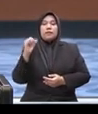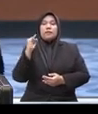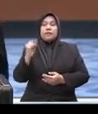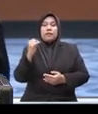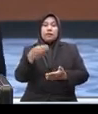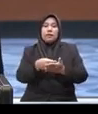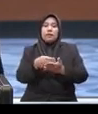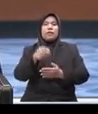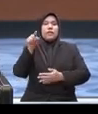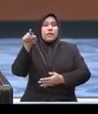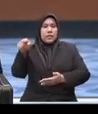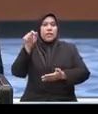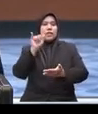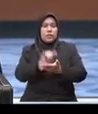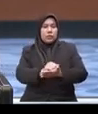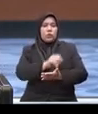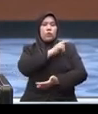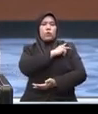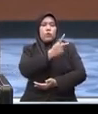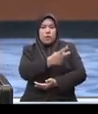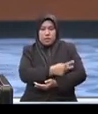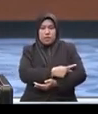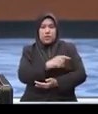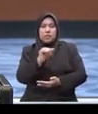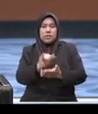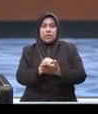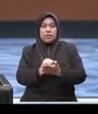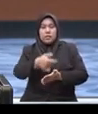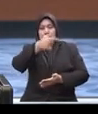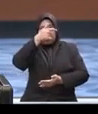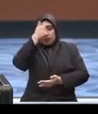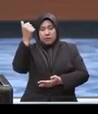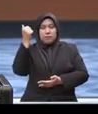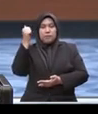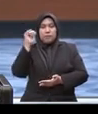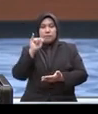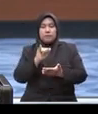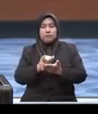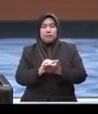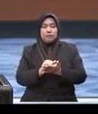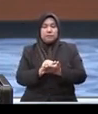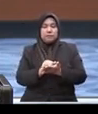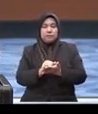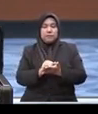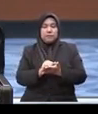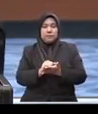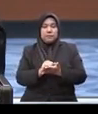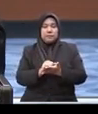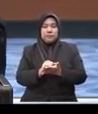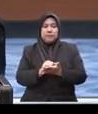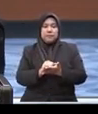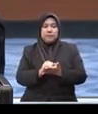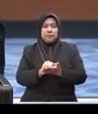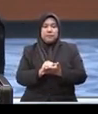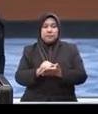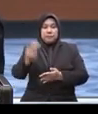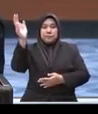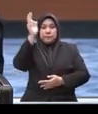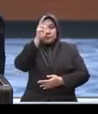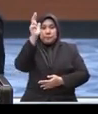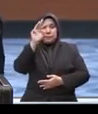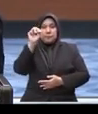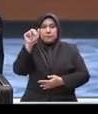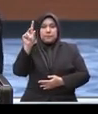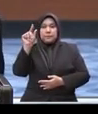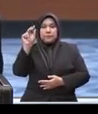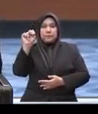oke di sini itu sebabnya kedua ya itu sebabnya kerajaan Madani